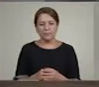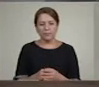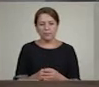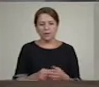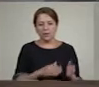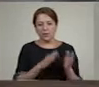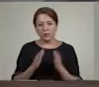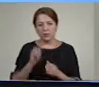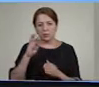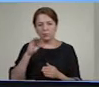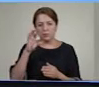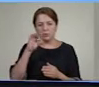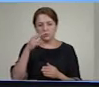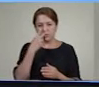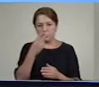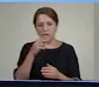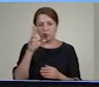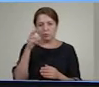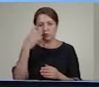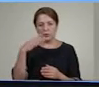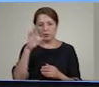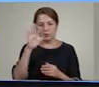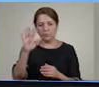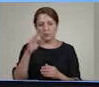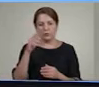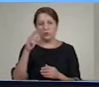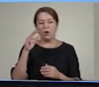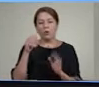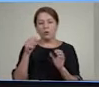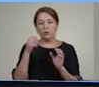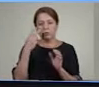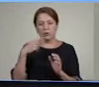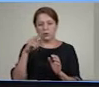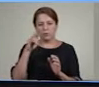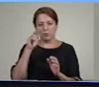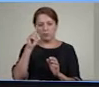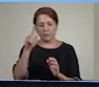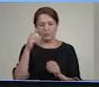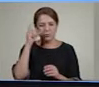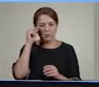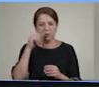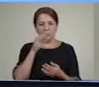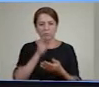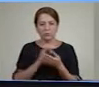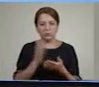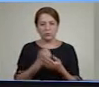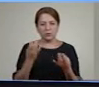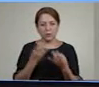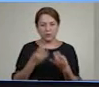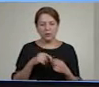Keyingi misolga e'tibor bering. 345 va 621 sonlari yig'indisini toping. Buning